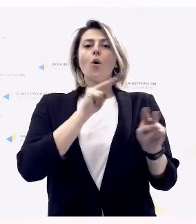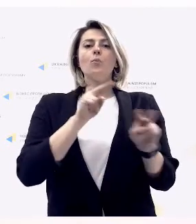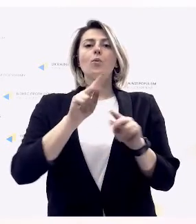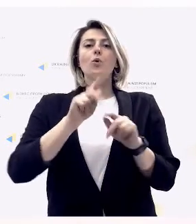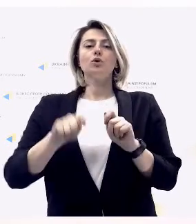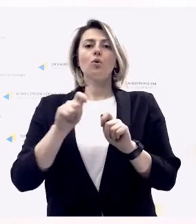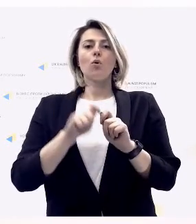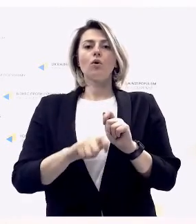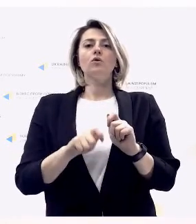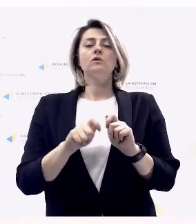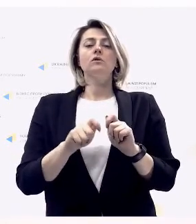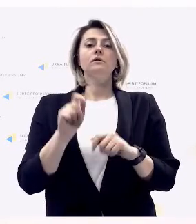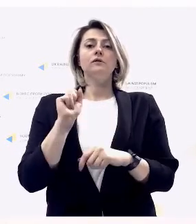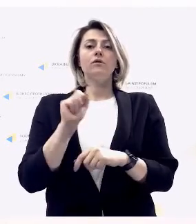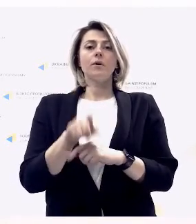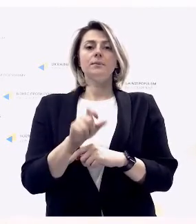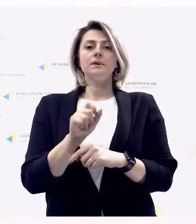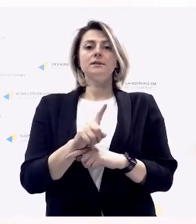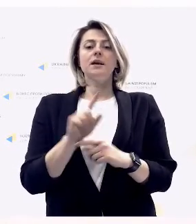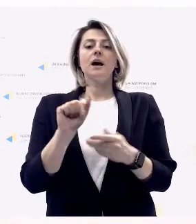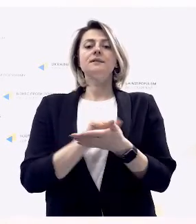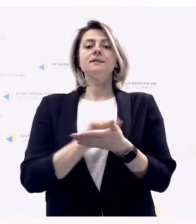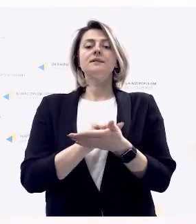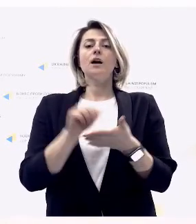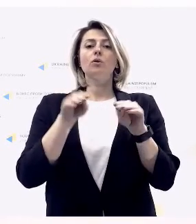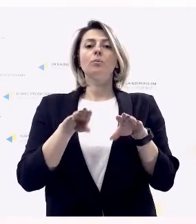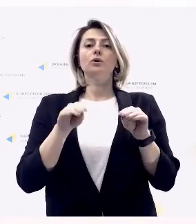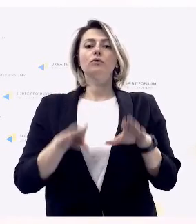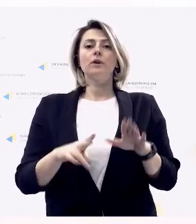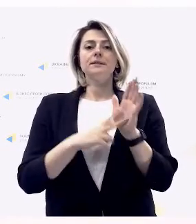місія закоментувала 73